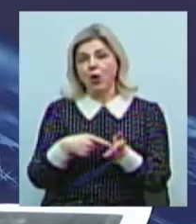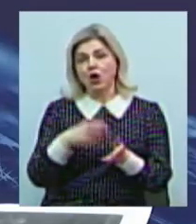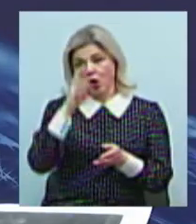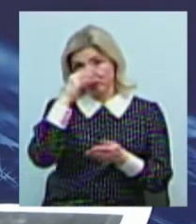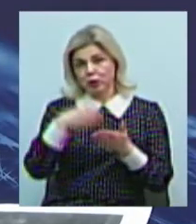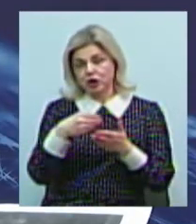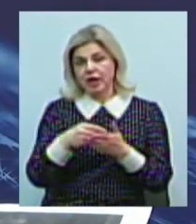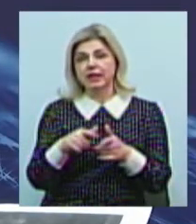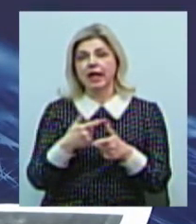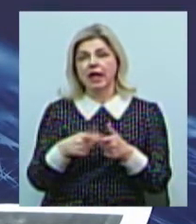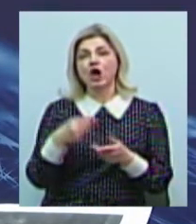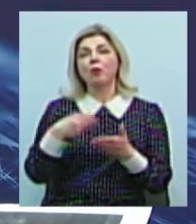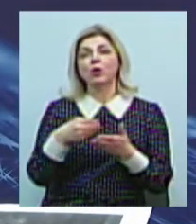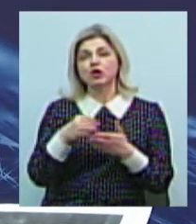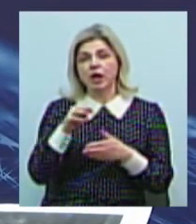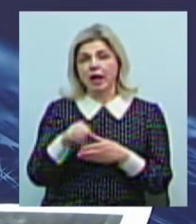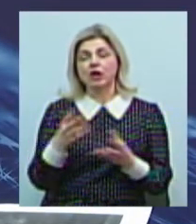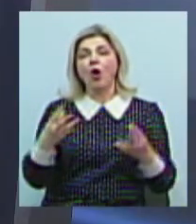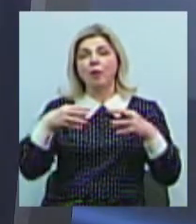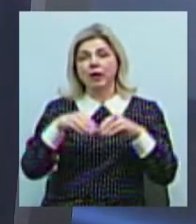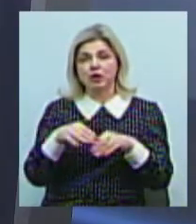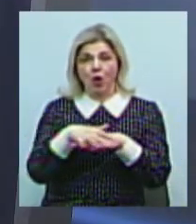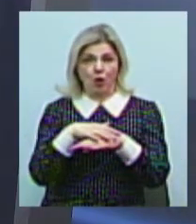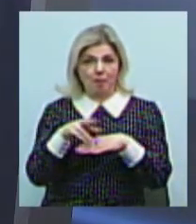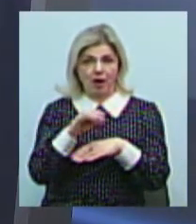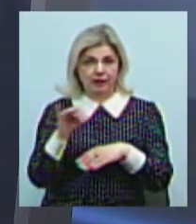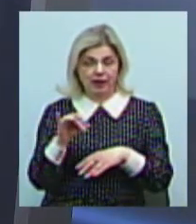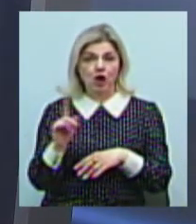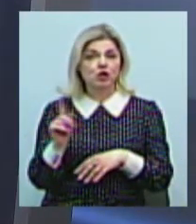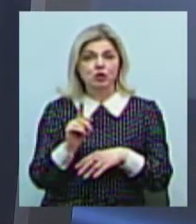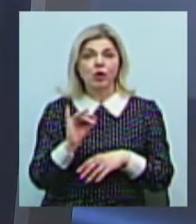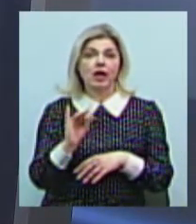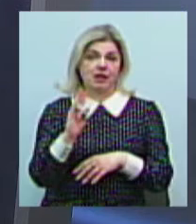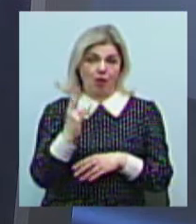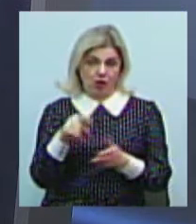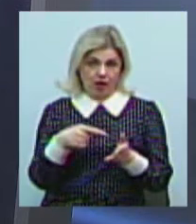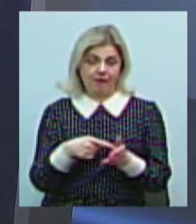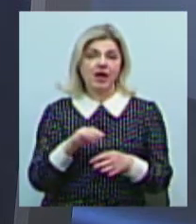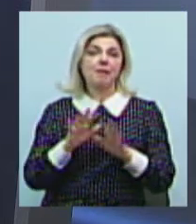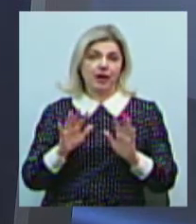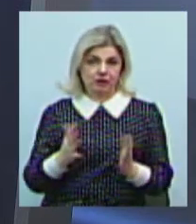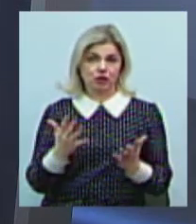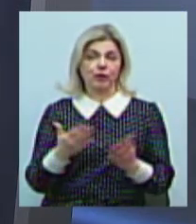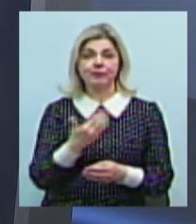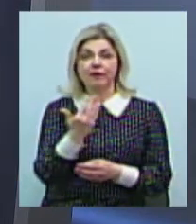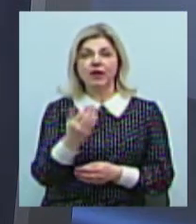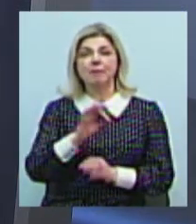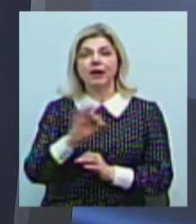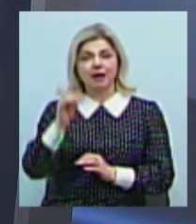бюджета объединенной территориальной громады. Что, в принципе, в Николаеве и произошло. Вы же все прекрасно знаете, что в Николаеве